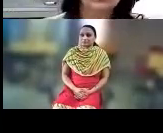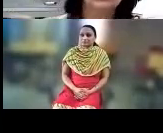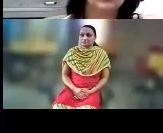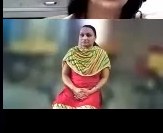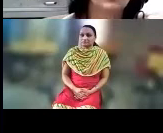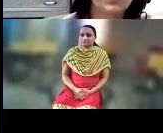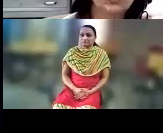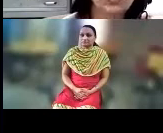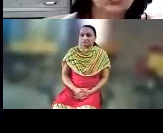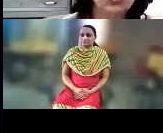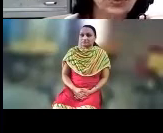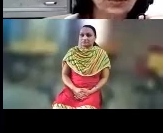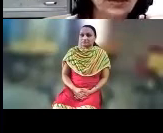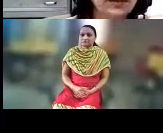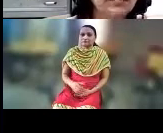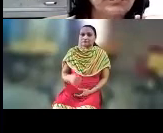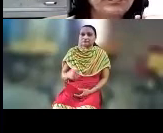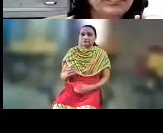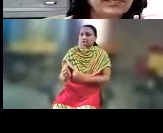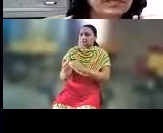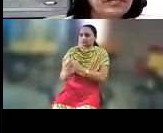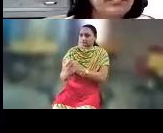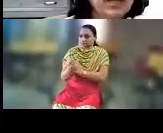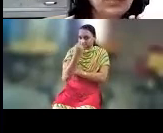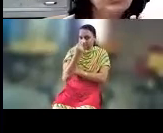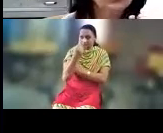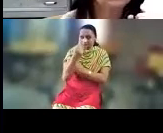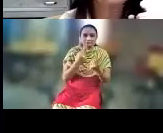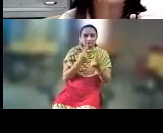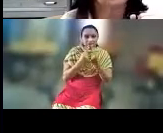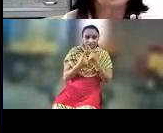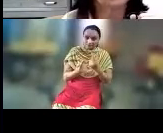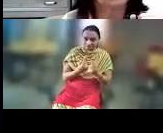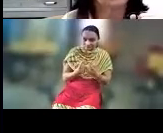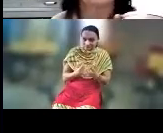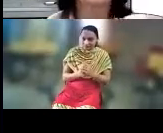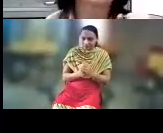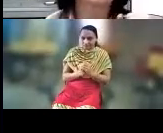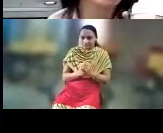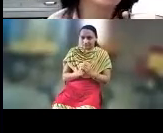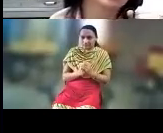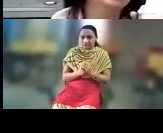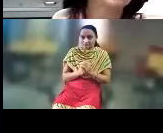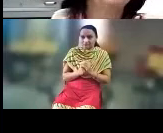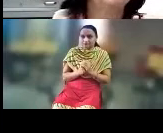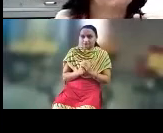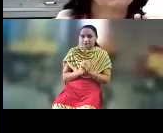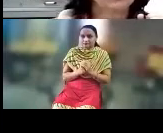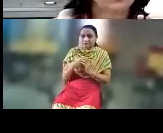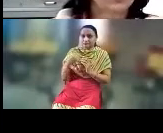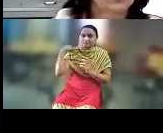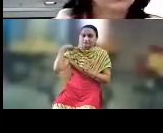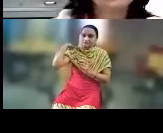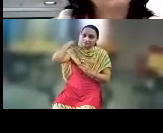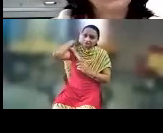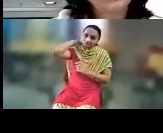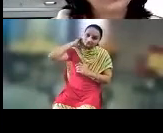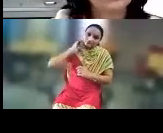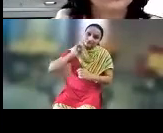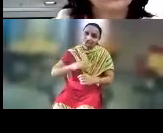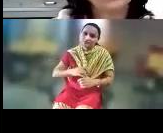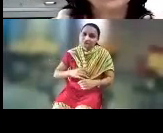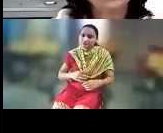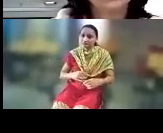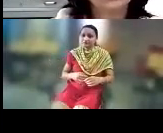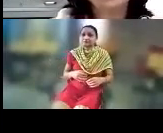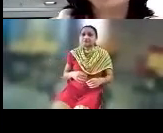सो जब हम यहाँ कैपेसिटीज को देखते हैं तो कुछ है कॉग्निटिव प्रोटेक्टिव कैपेसिटीज। इसमें आ